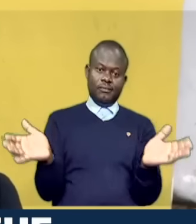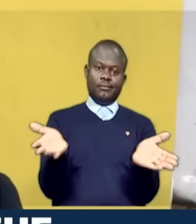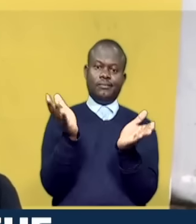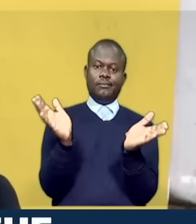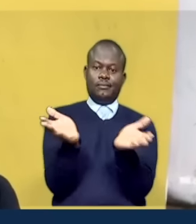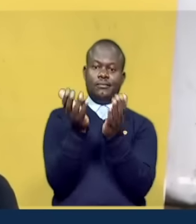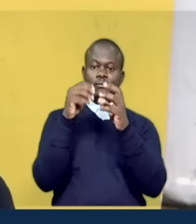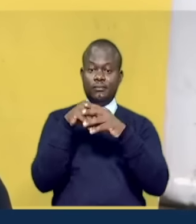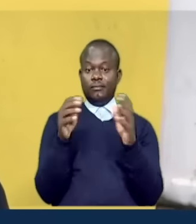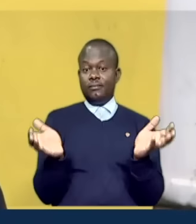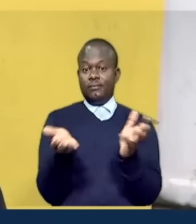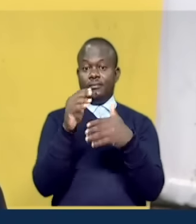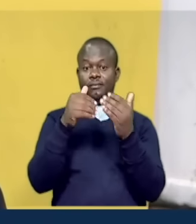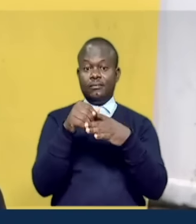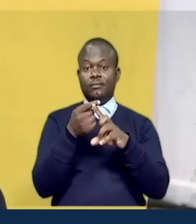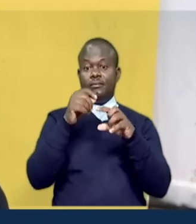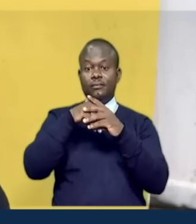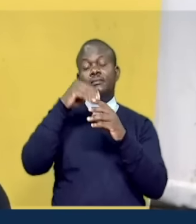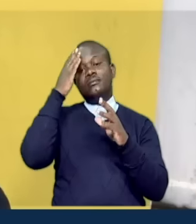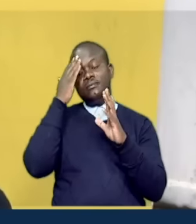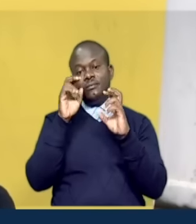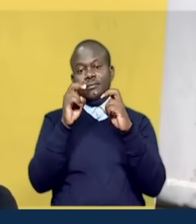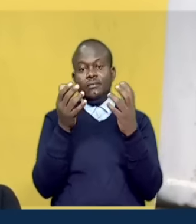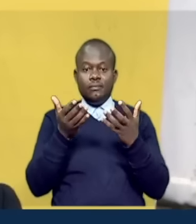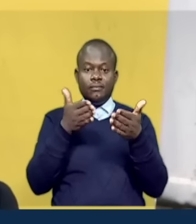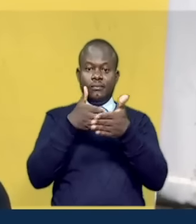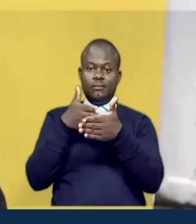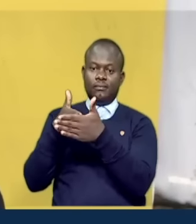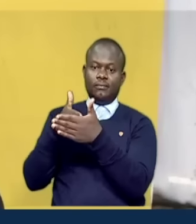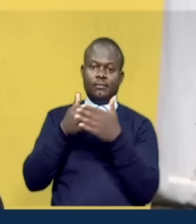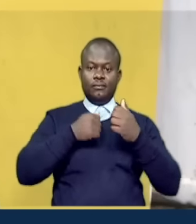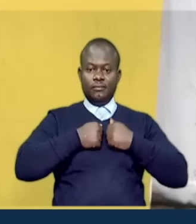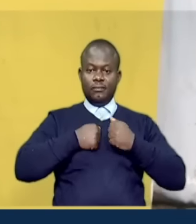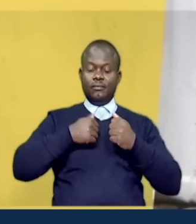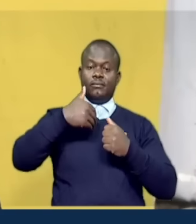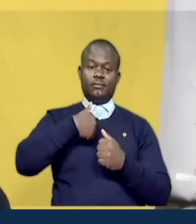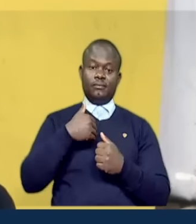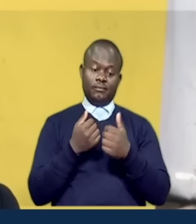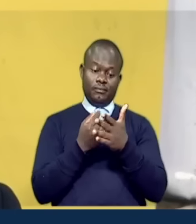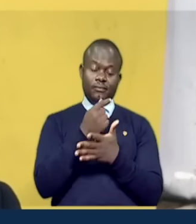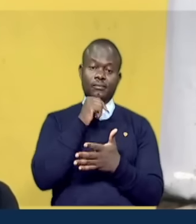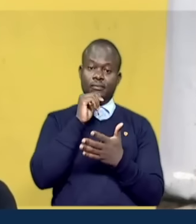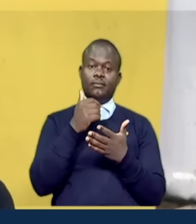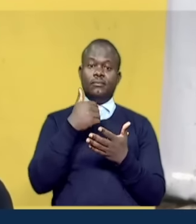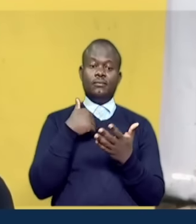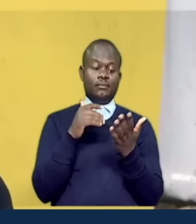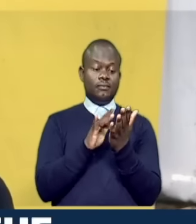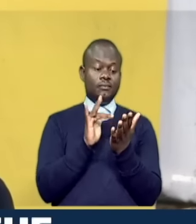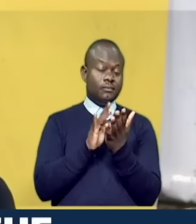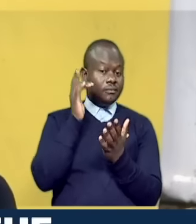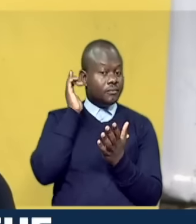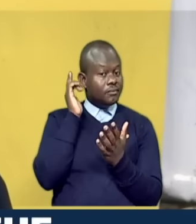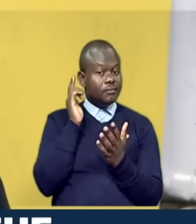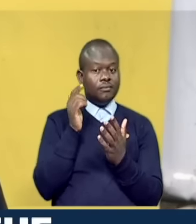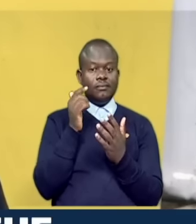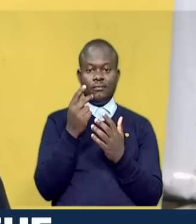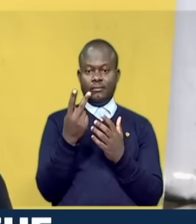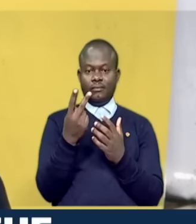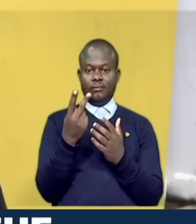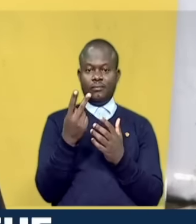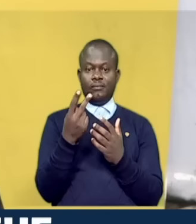Nubwo bukangurambaga rero havuyemo no kumenya ngo se nizihe mbogamizi abanyarwanda bahura nazo zituma badatunga telefone zari ebyiri